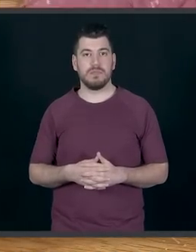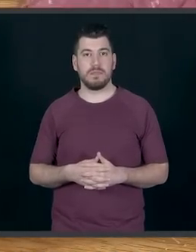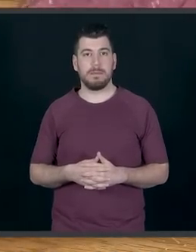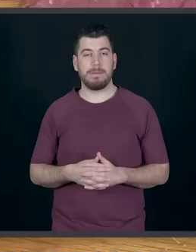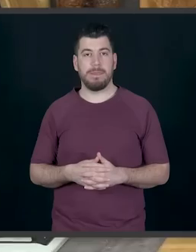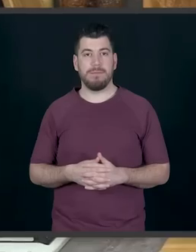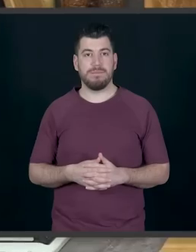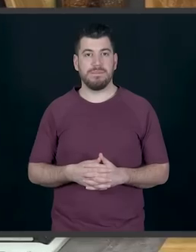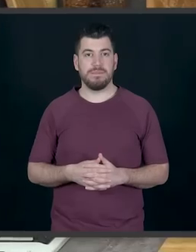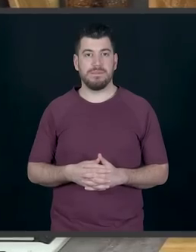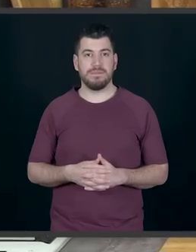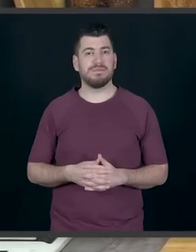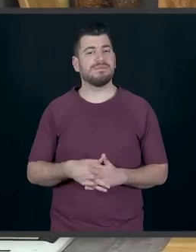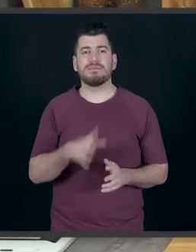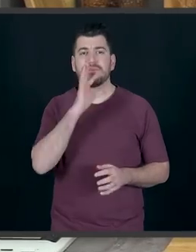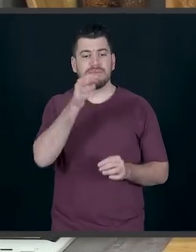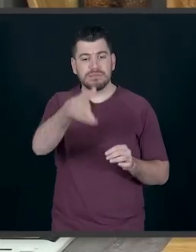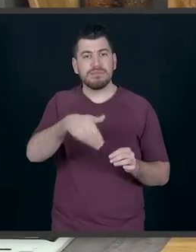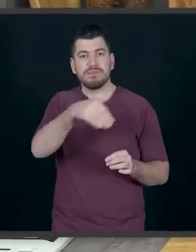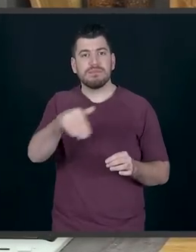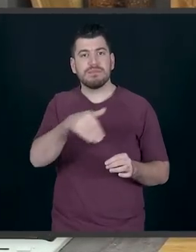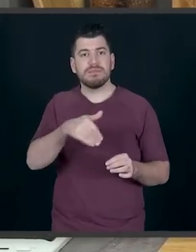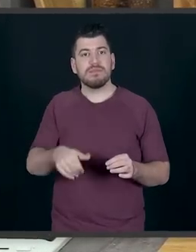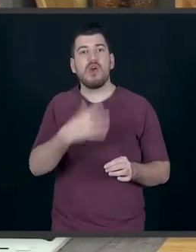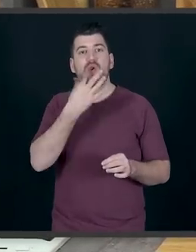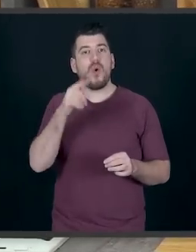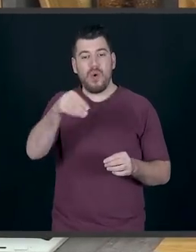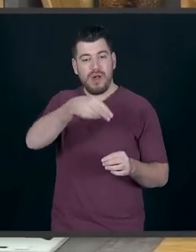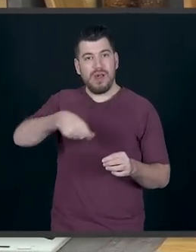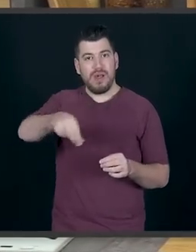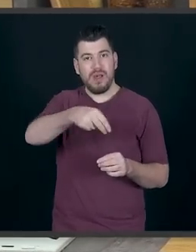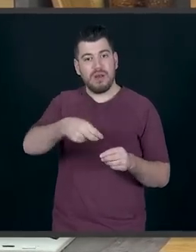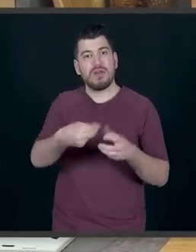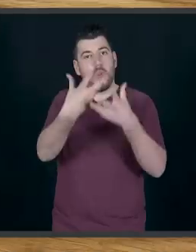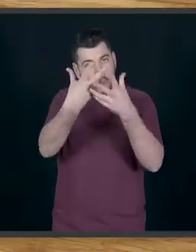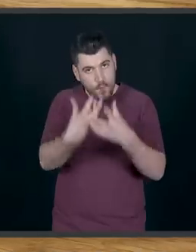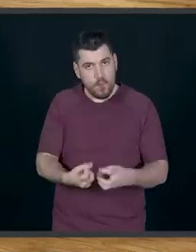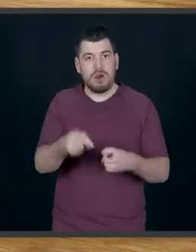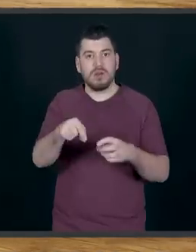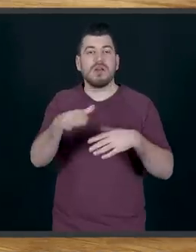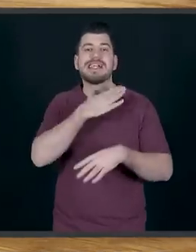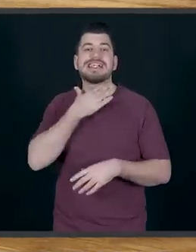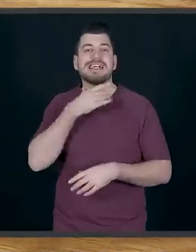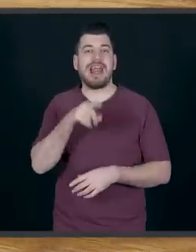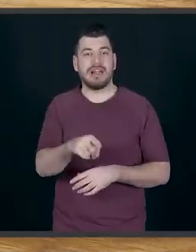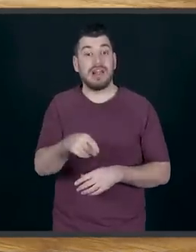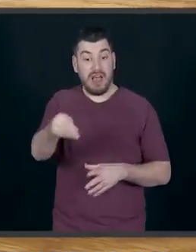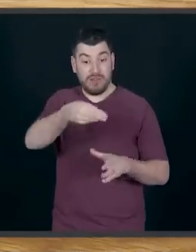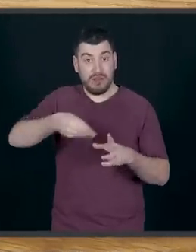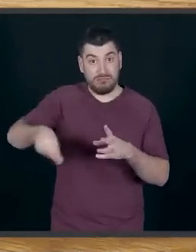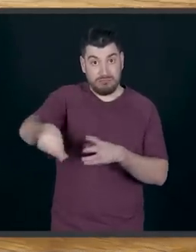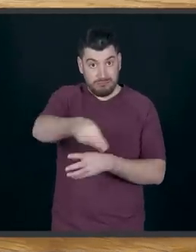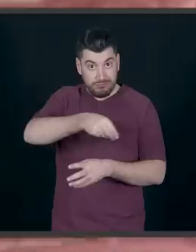Ταντάν! Έτσι, με αυτόν τον τρόπο η μαρινάδα θα πάει μέχρι μέσα στο κρέας. Ρίξτε όλη αυτή την υπέροχη μαρινάδα που